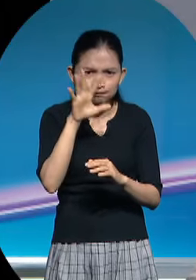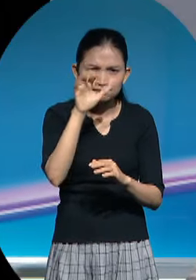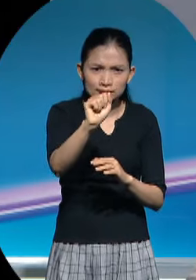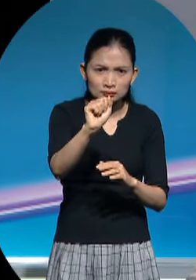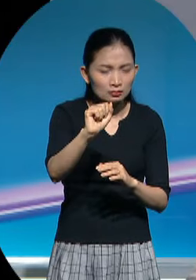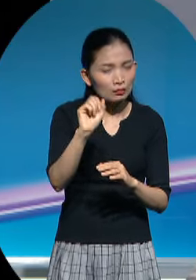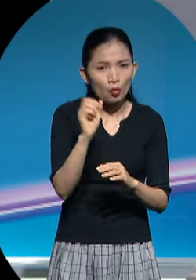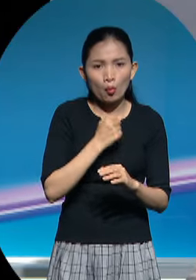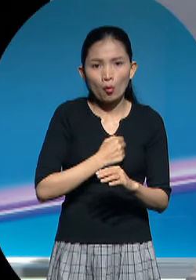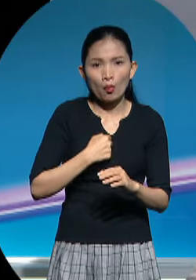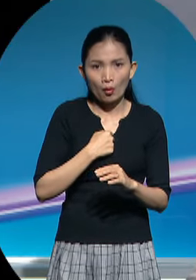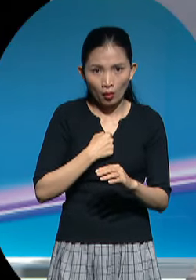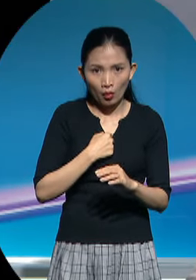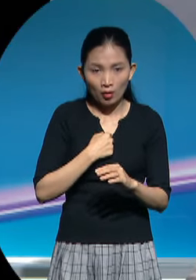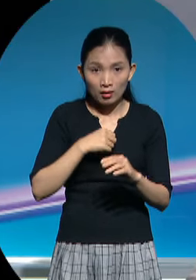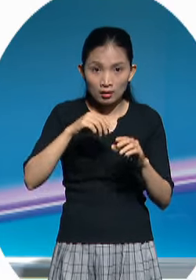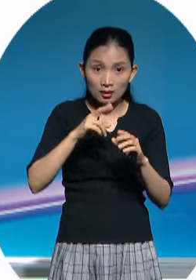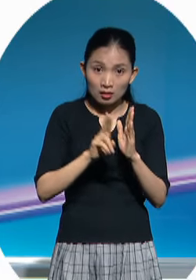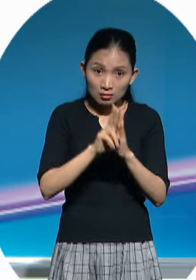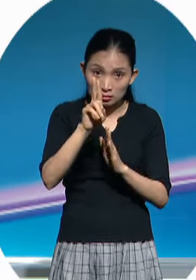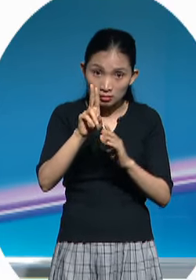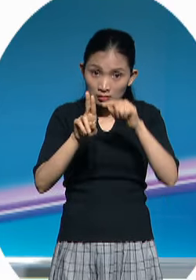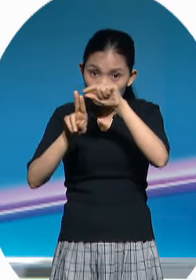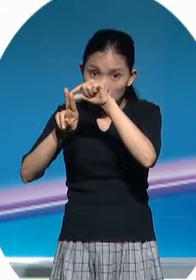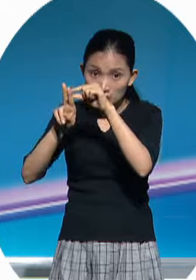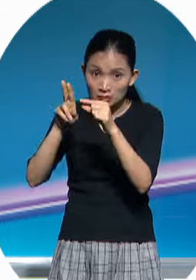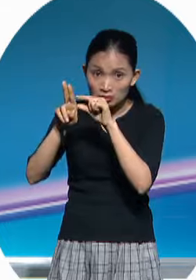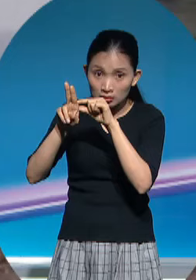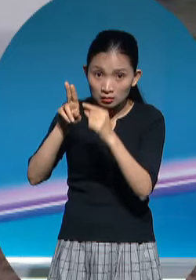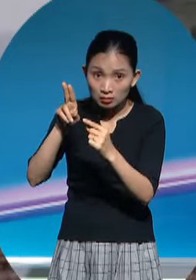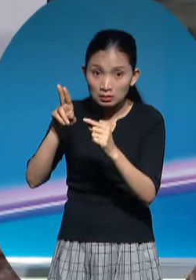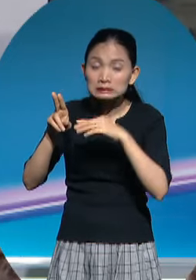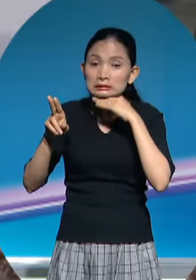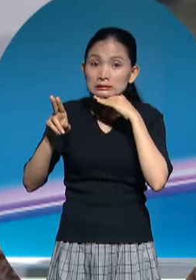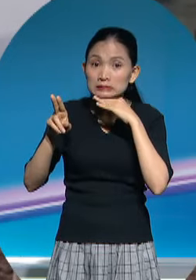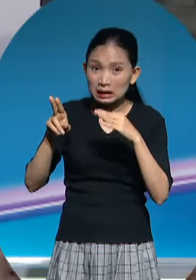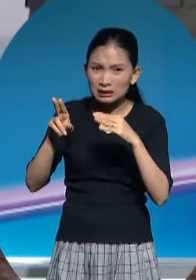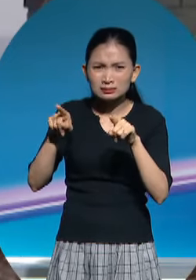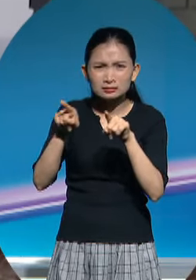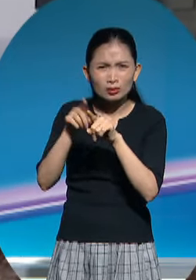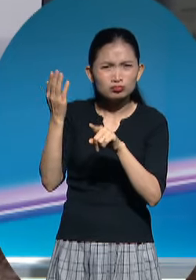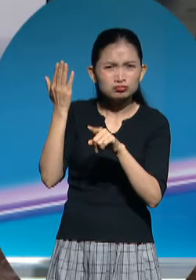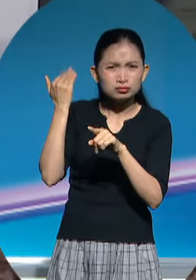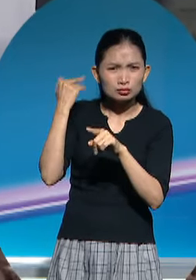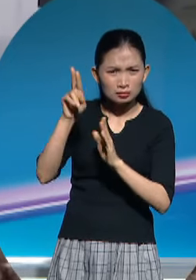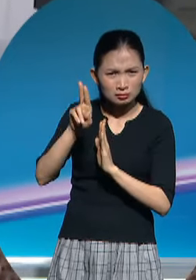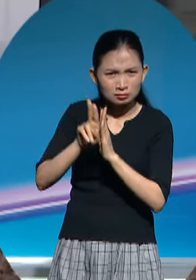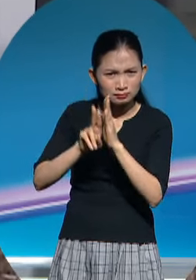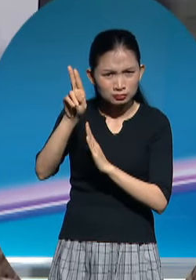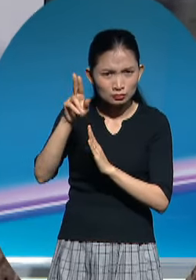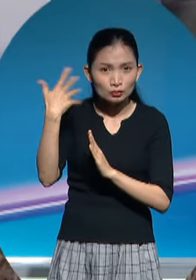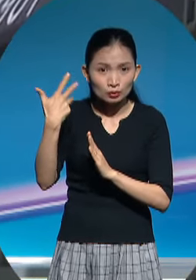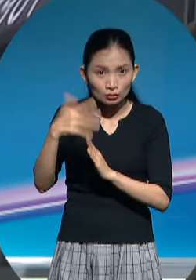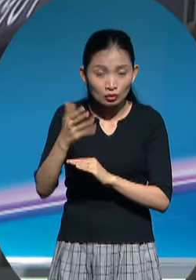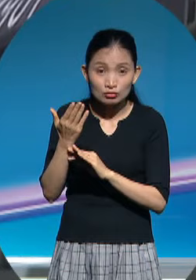trắng hiện rõ trên thân tên lửa giống với hình dáng của tên lửa hành trình Hwasan-1 được phóng trước đó. Triều Tiên lần đầu tiên bắn thử tên lửa hành trình Hwasan-1